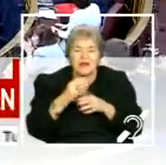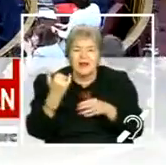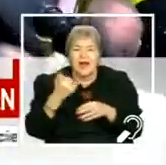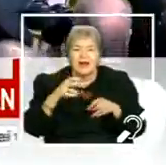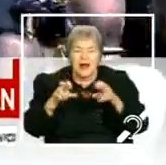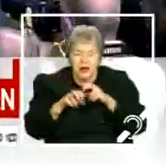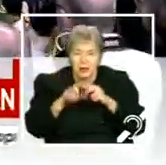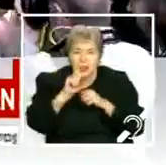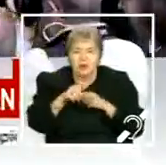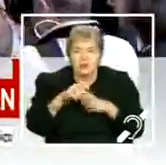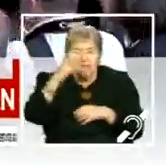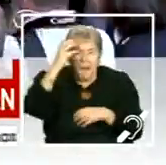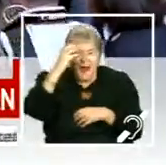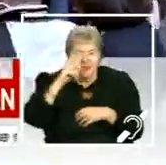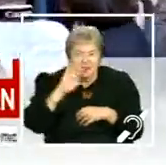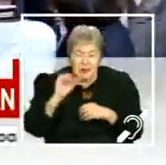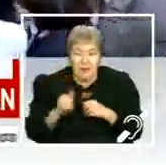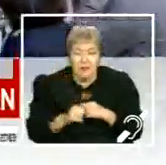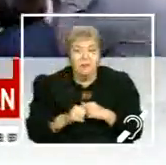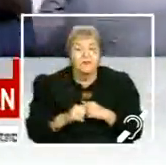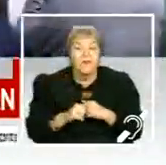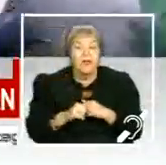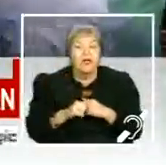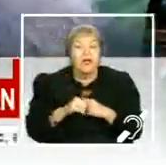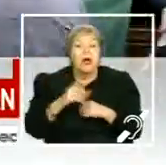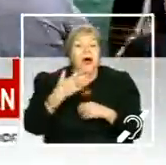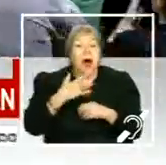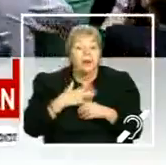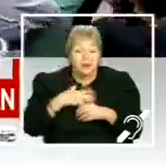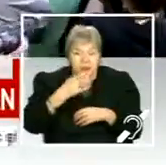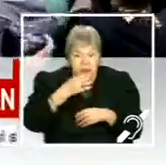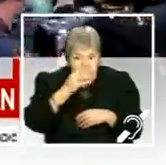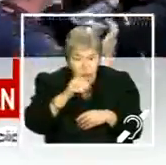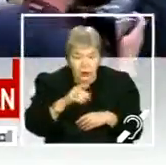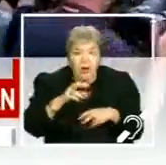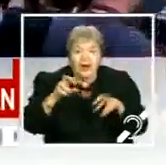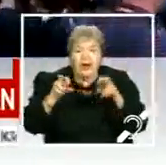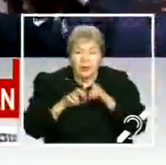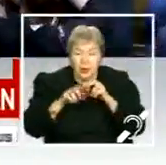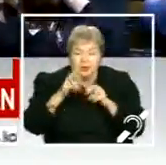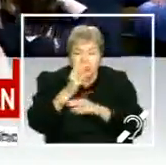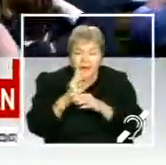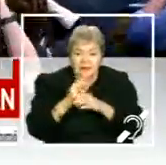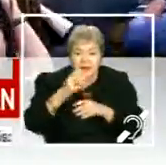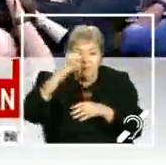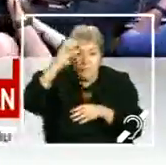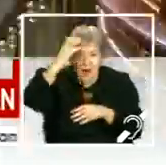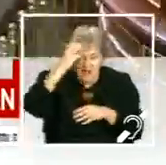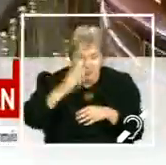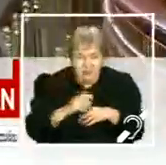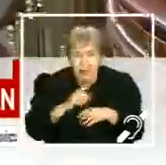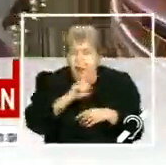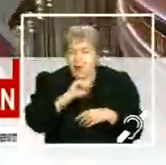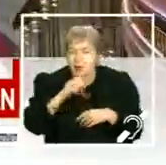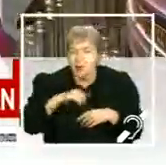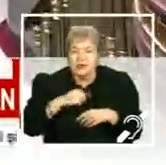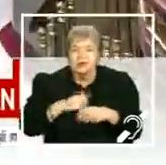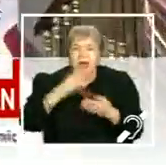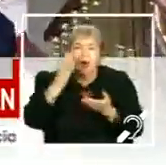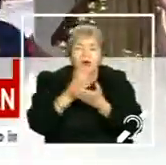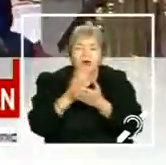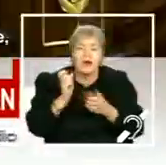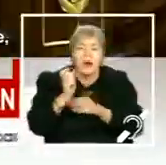Atât Spania cât și celelalte două țări, Irlanda și Norvegia, au ținut să precizeze că recunoașterea statului palestinian nu este o decizie